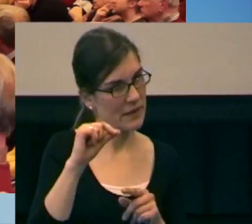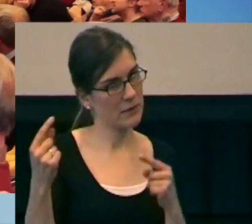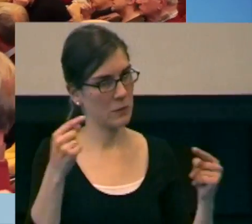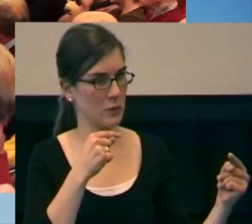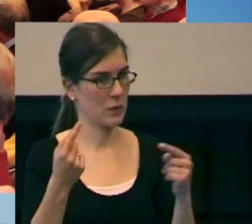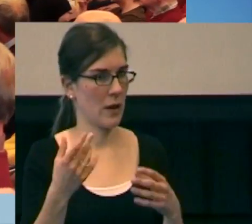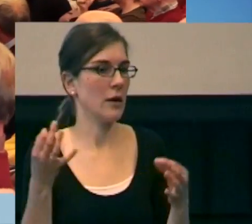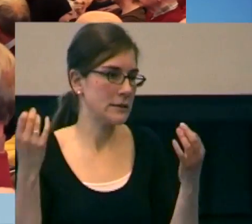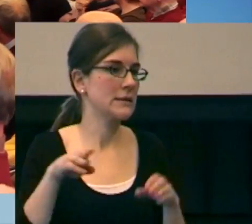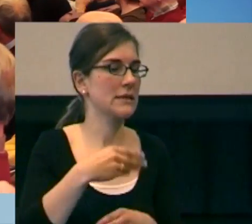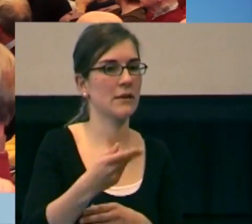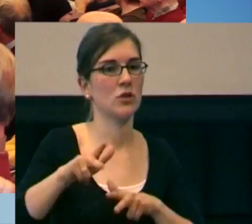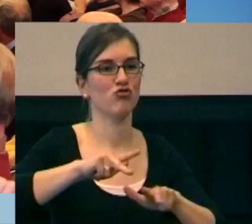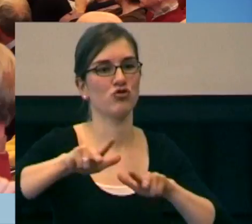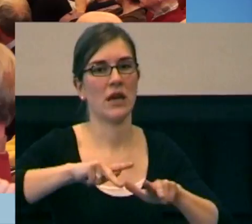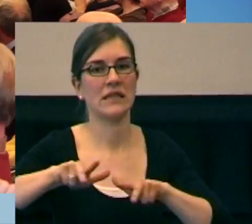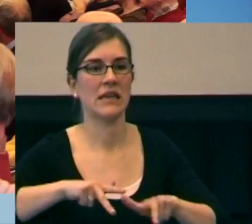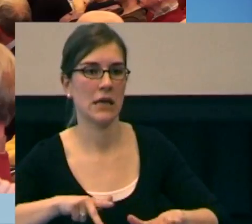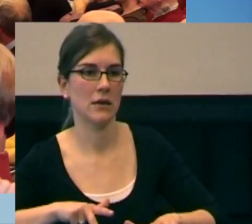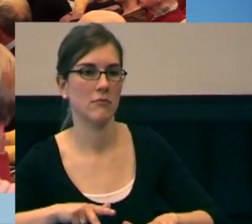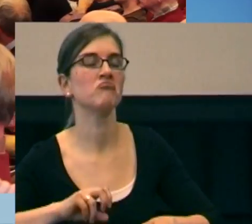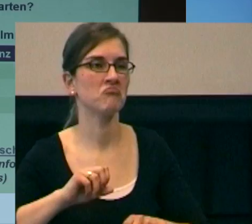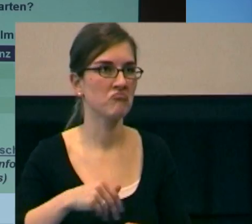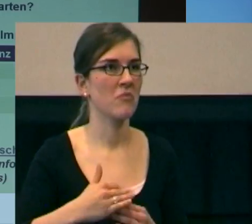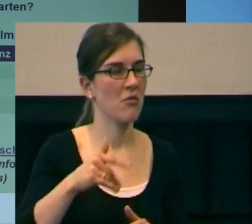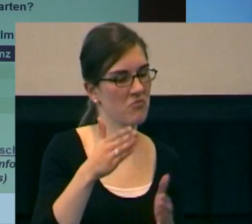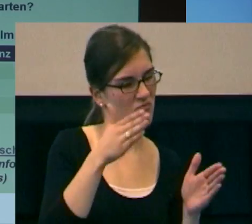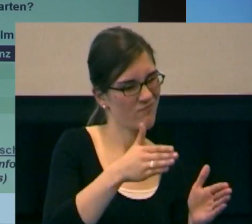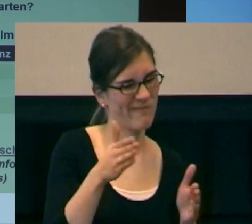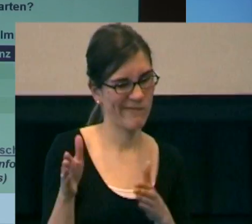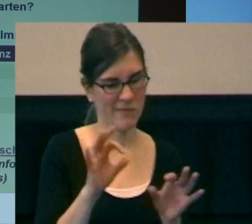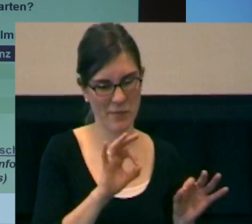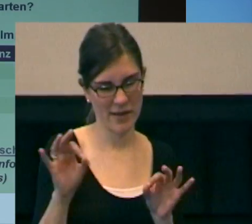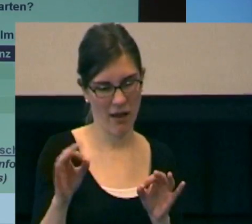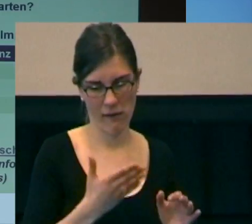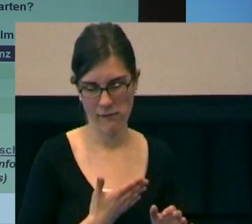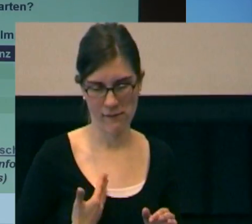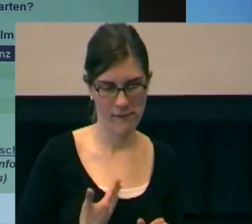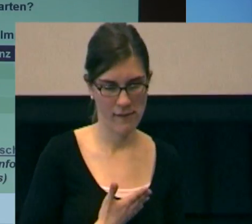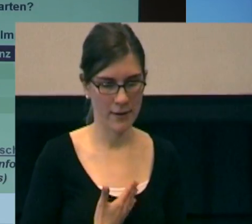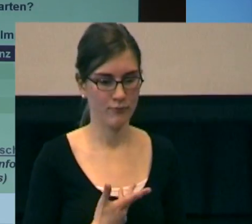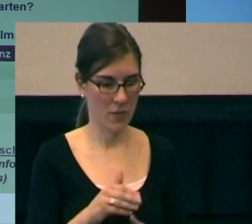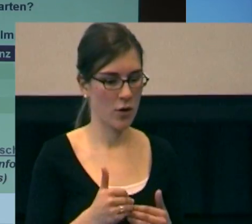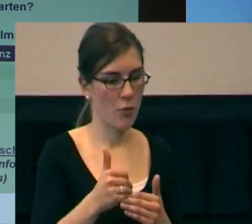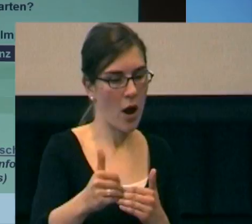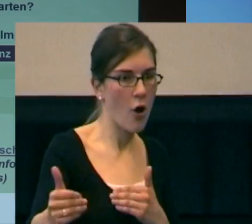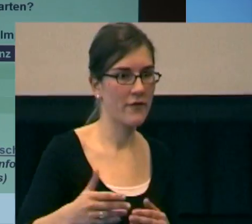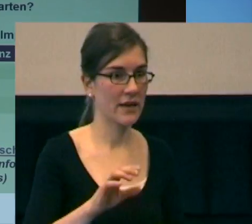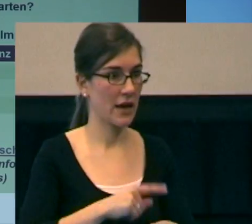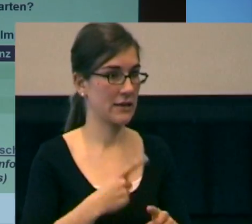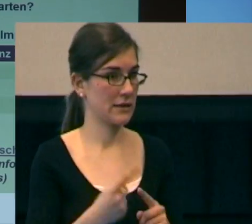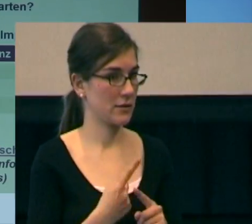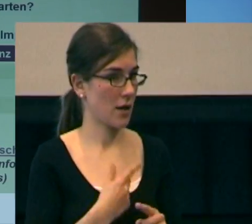Strategien hat, wo man mehr zum einen oder zum anderen neigt. Dann habe ich Ihnen hier nochmal die Häufigkeitszahlen